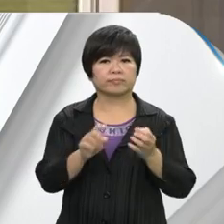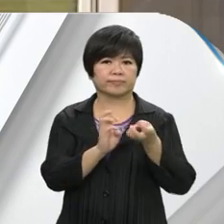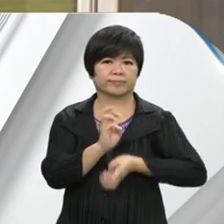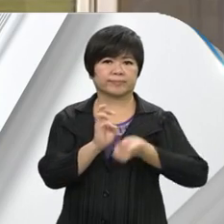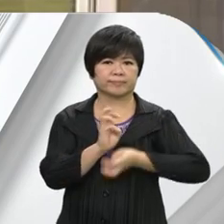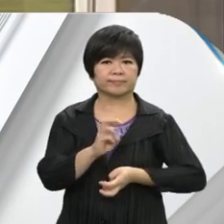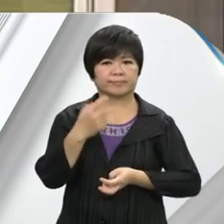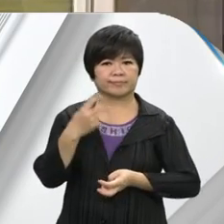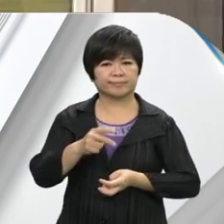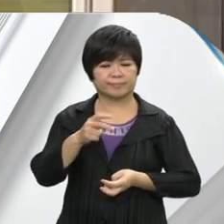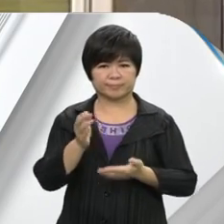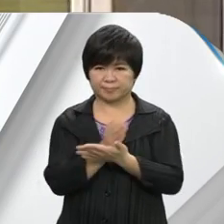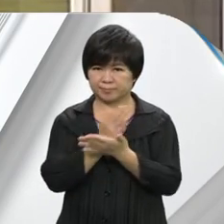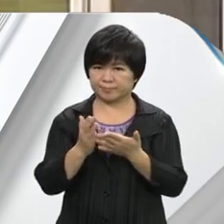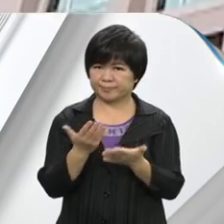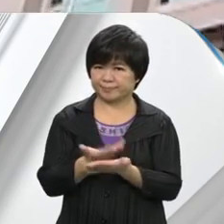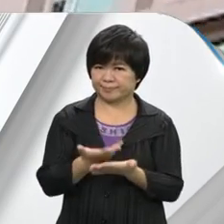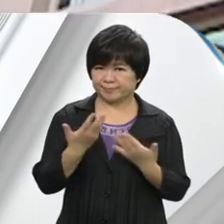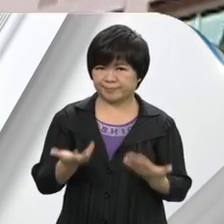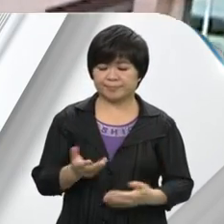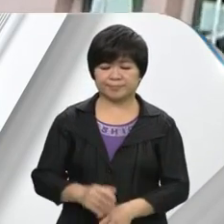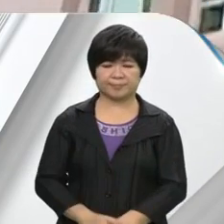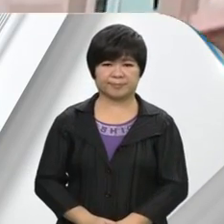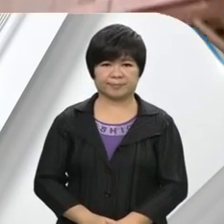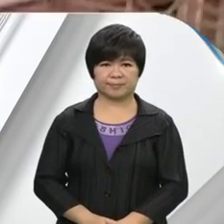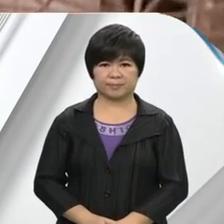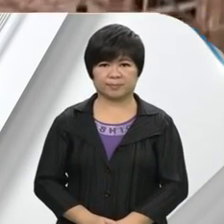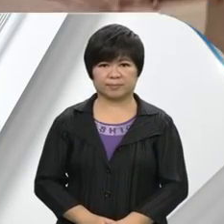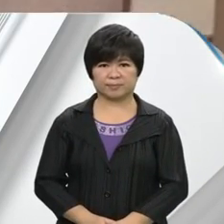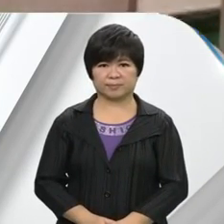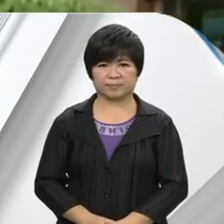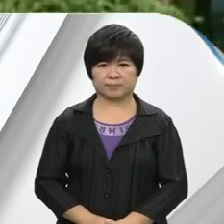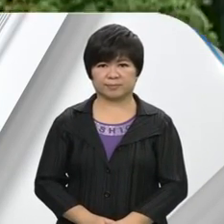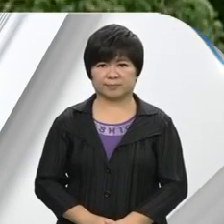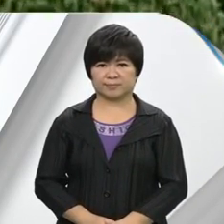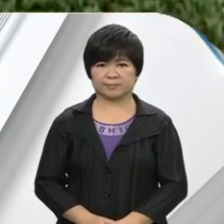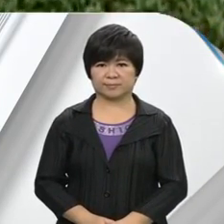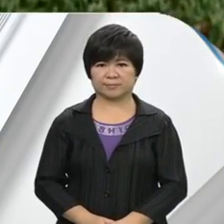再过来看安样的处理。下个新闻，陈彦麟、陈新义特别报道。